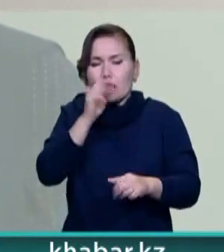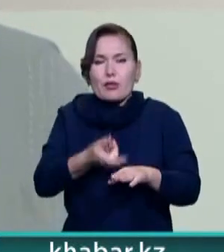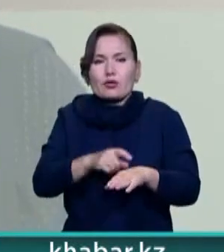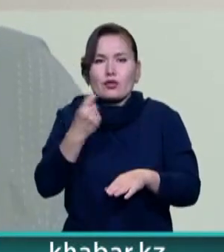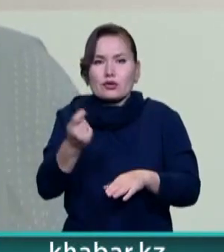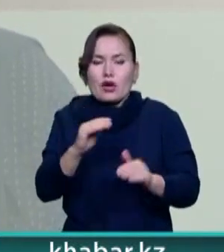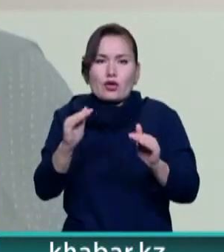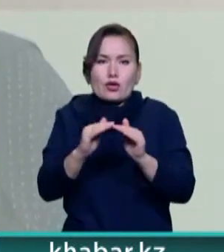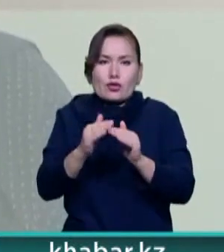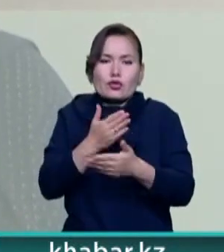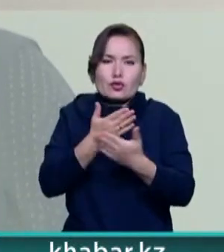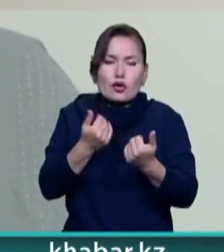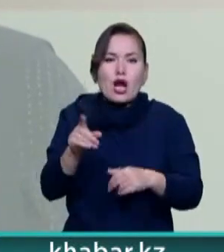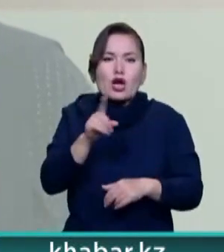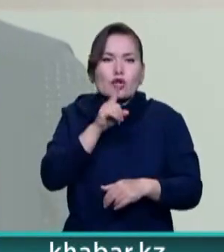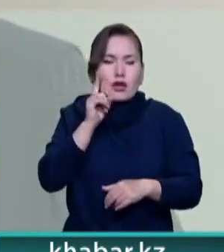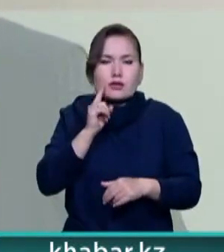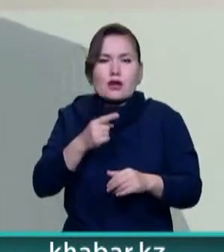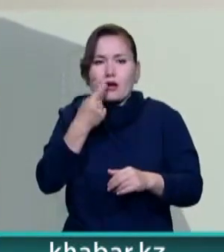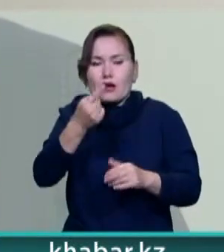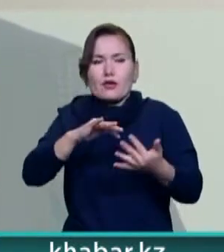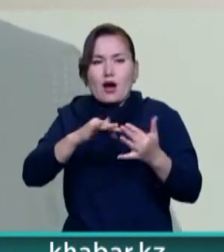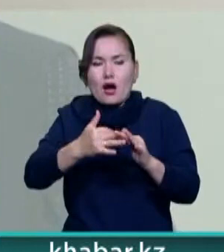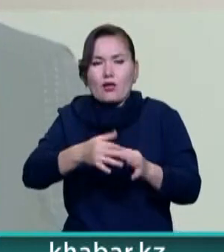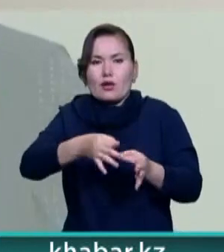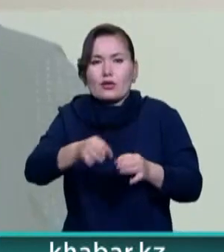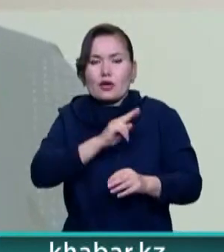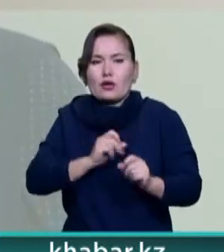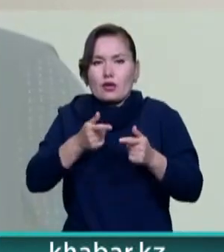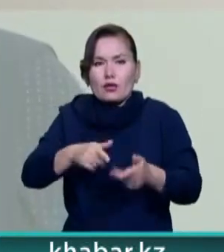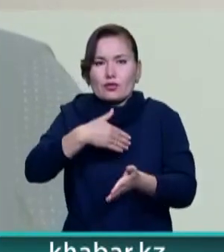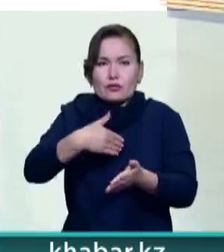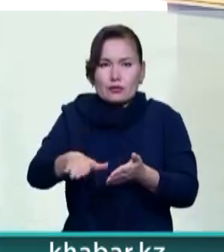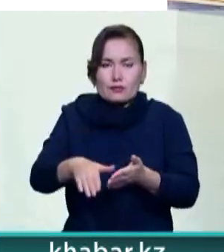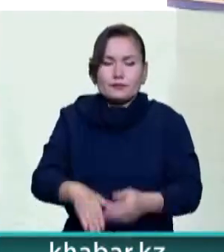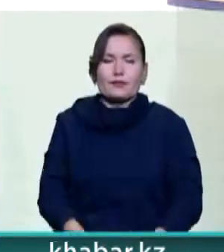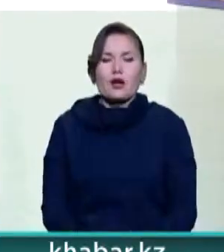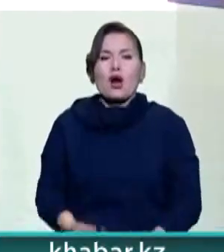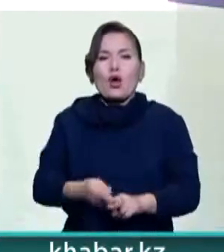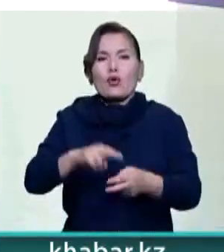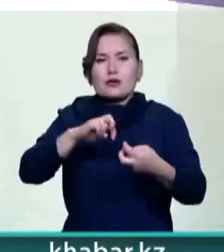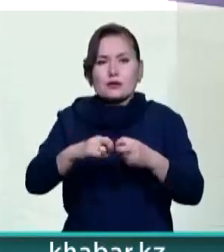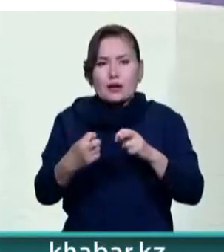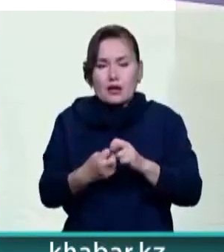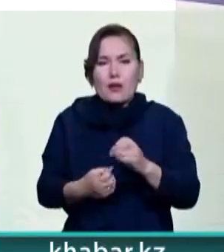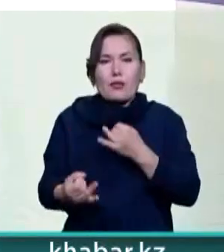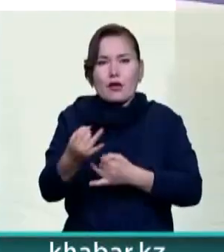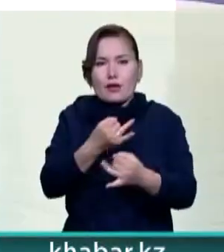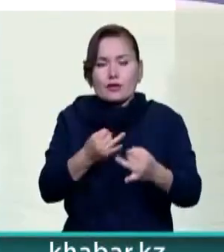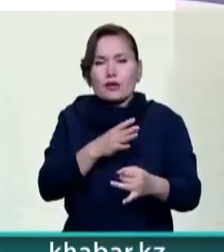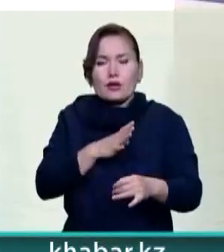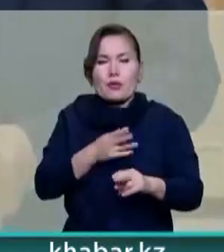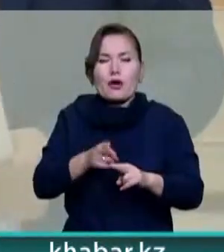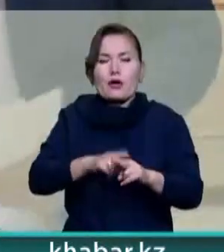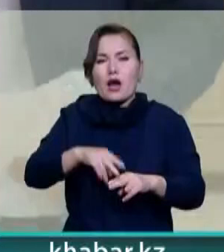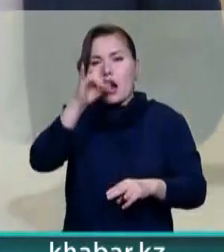жасала бермейді. Осы жайлы жергілікті билік өкілдерімен бірнеше рет кездесу өткіздік. Осы мәселелердің бәрі сеп болды мекен, былтыр әйтеуір еліміз